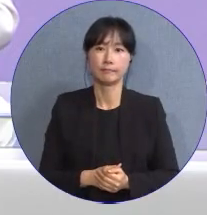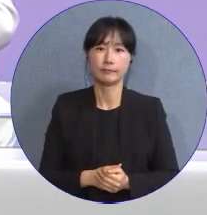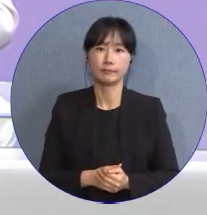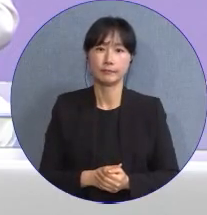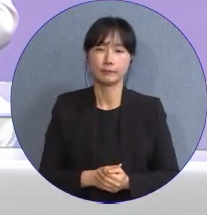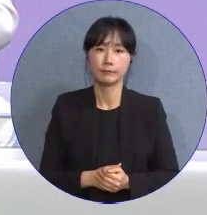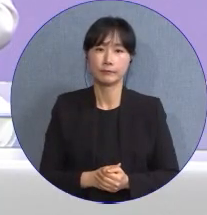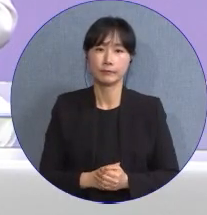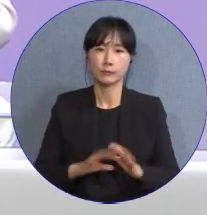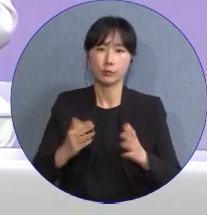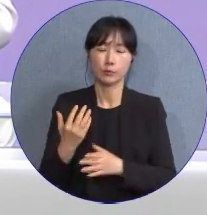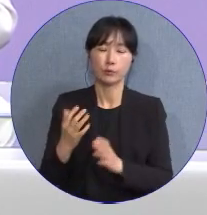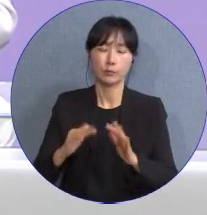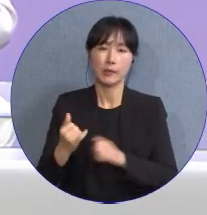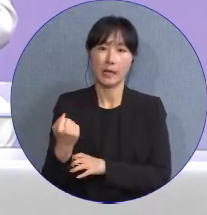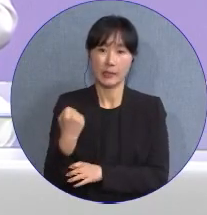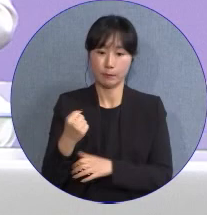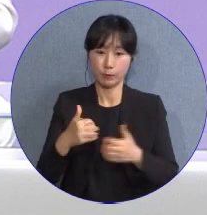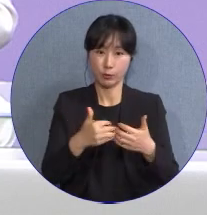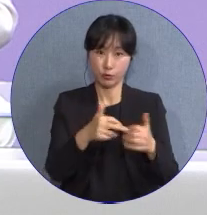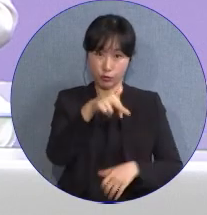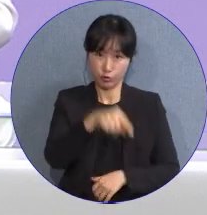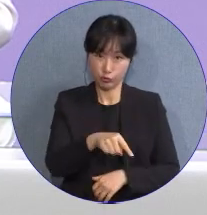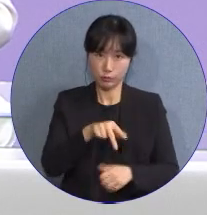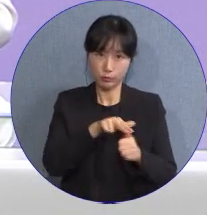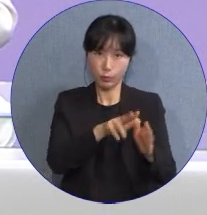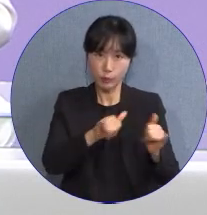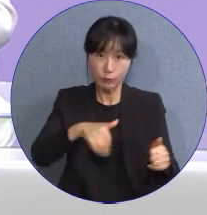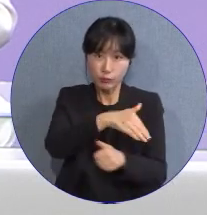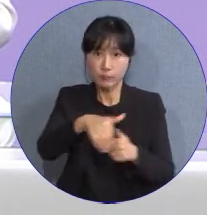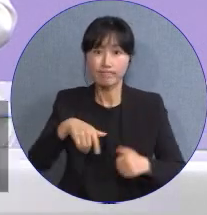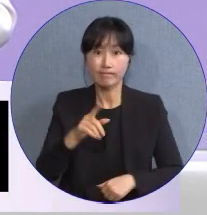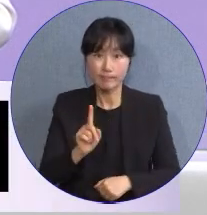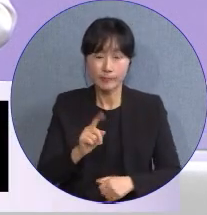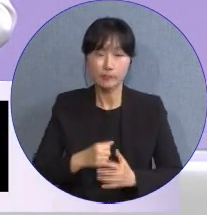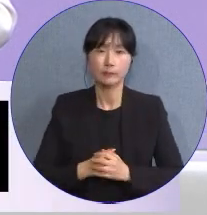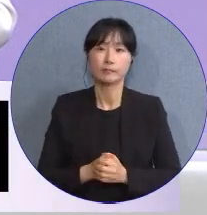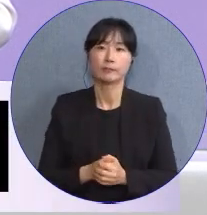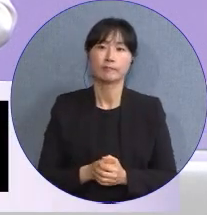네, 국민의힘 주진우 후보 캠프는 현재 분위기 어떻습니까?